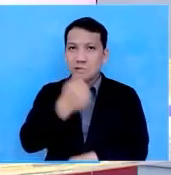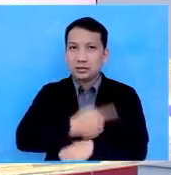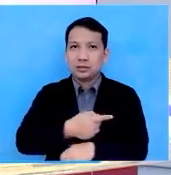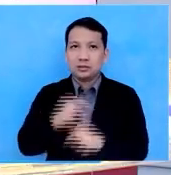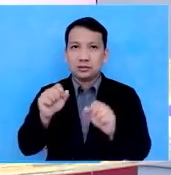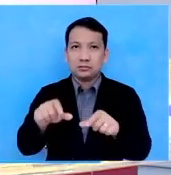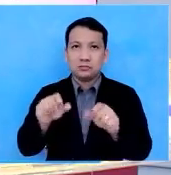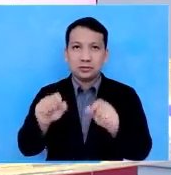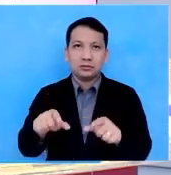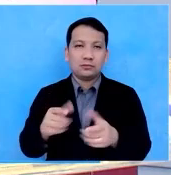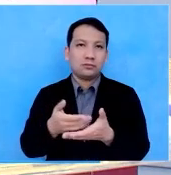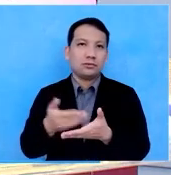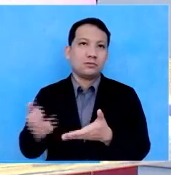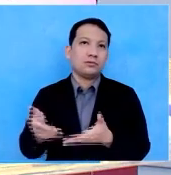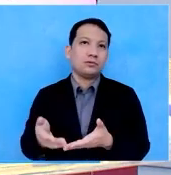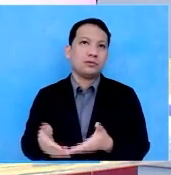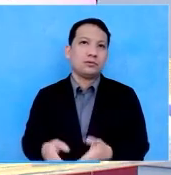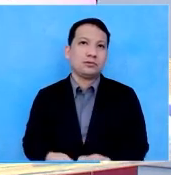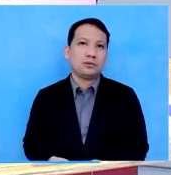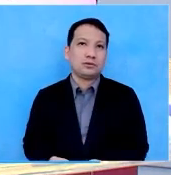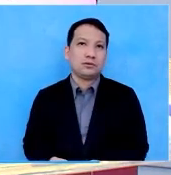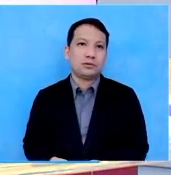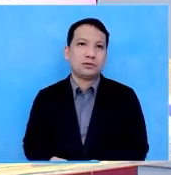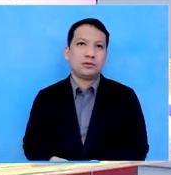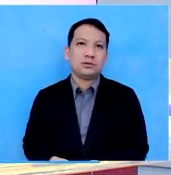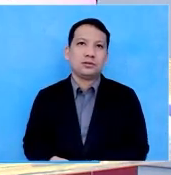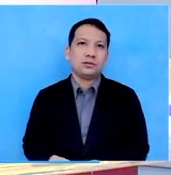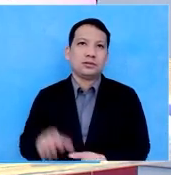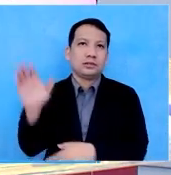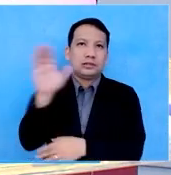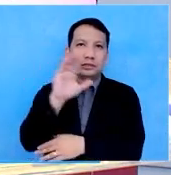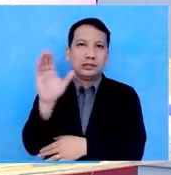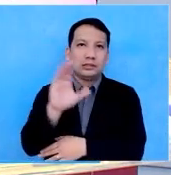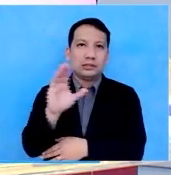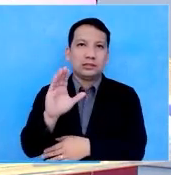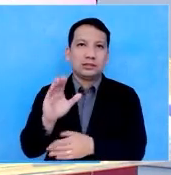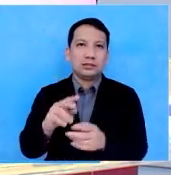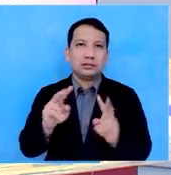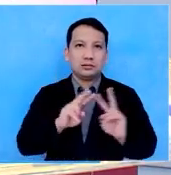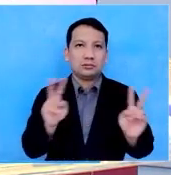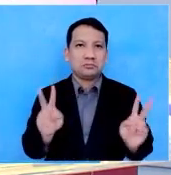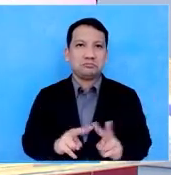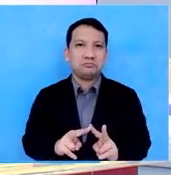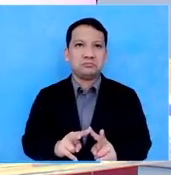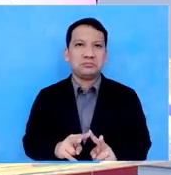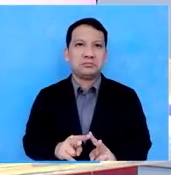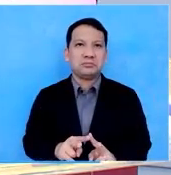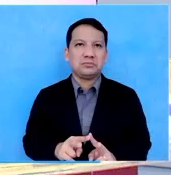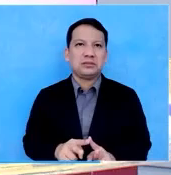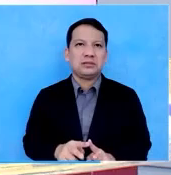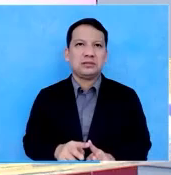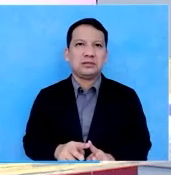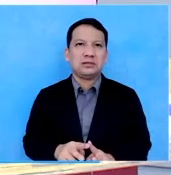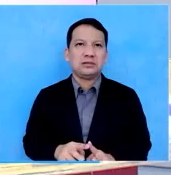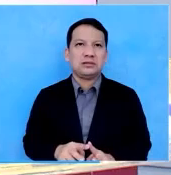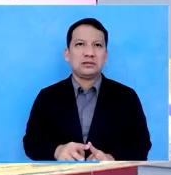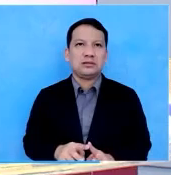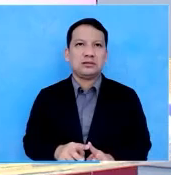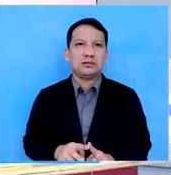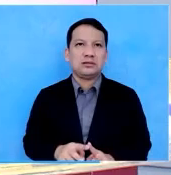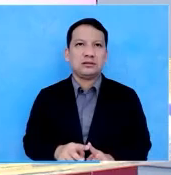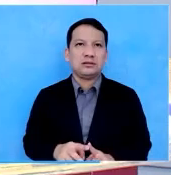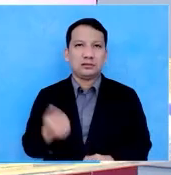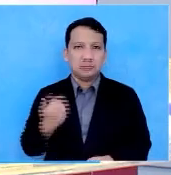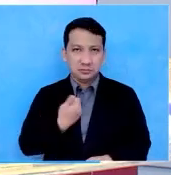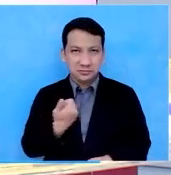Talaga, nadaig yung Christmas, nadaig ang Valentine's Day. Wala po yan. Daig na daig. Valentine's Day, marami ba bumibili? Marami din. Meron nga po nagsa-self-love